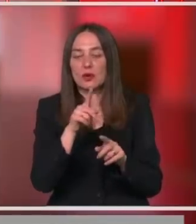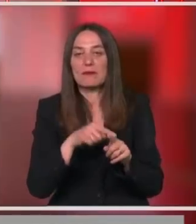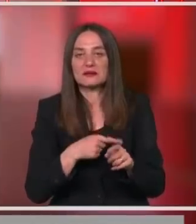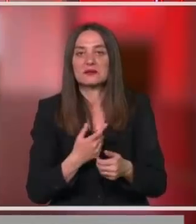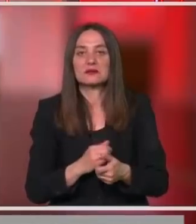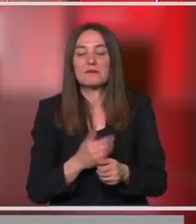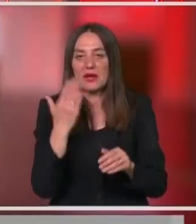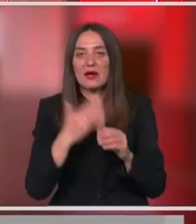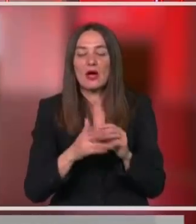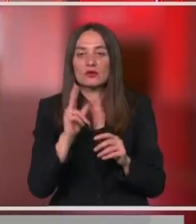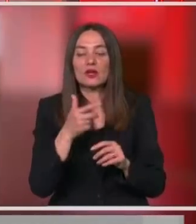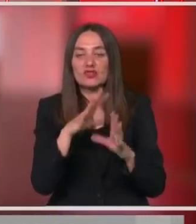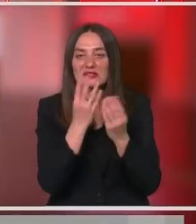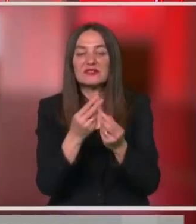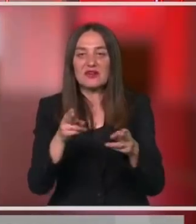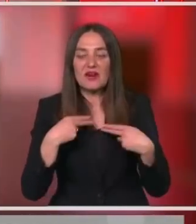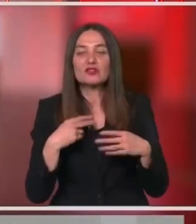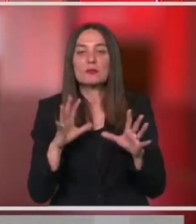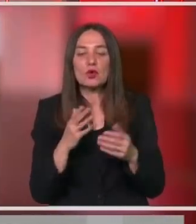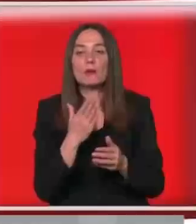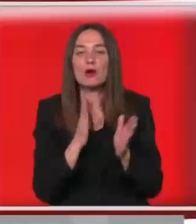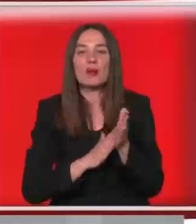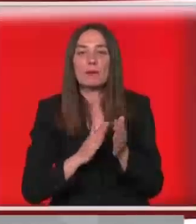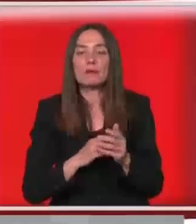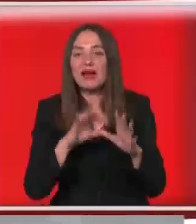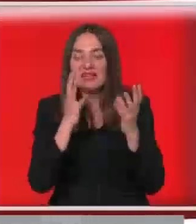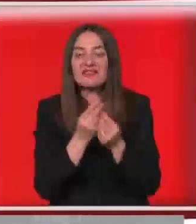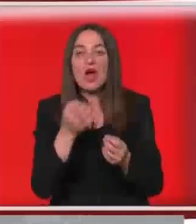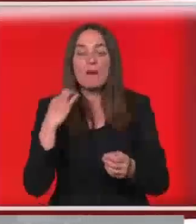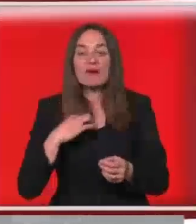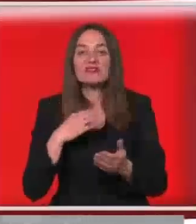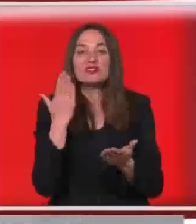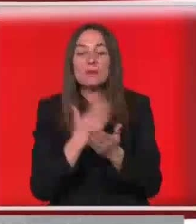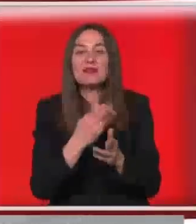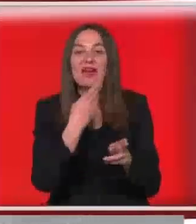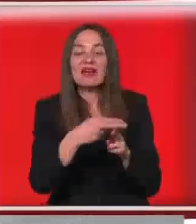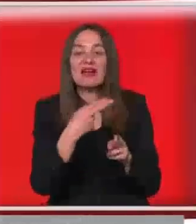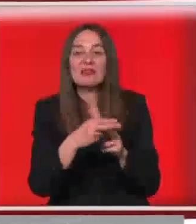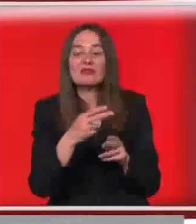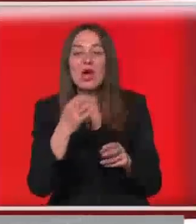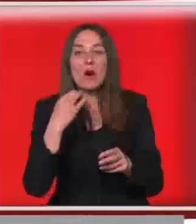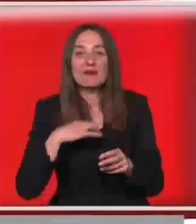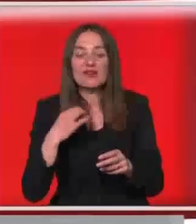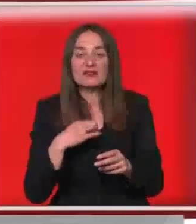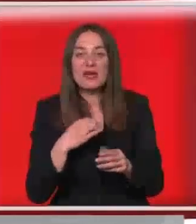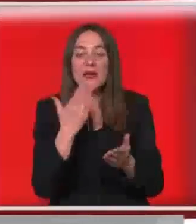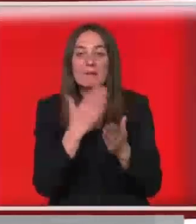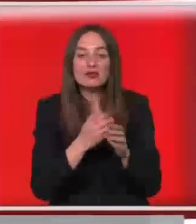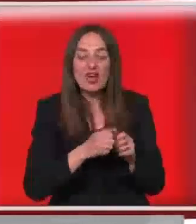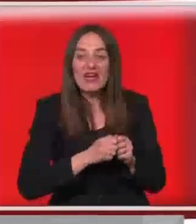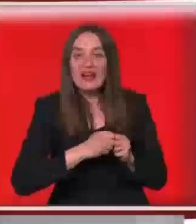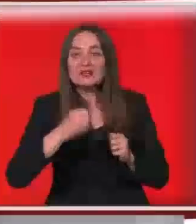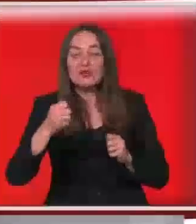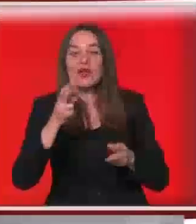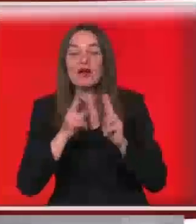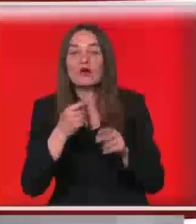na kraju 3. meseca, svi se vraćamo u normalu, a sve obaveze će biti, kreditne obaveze će biti razvučene ili,